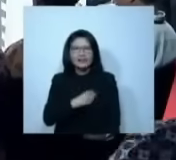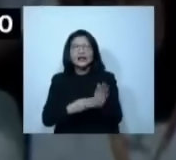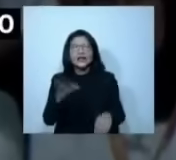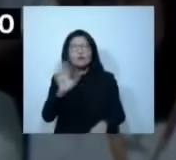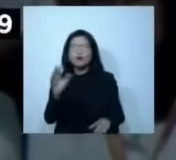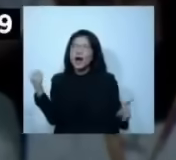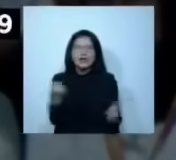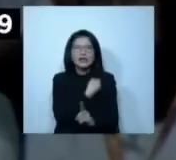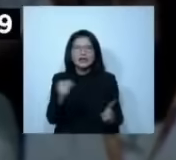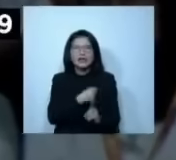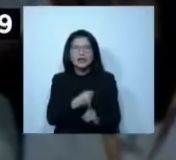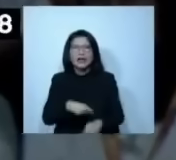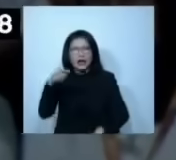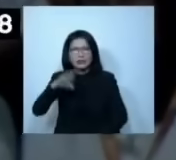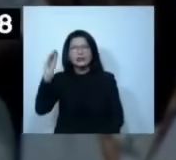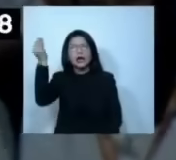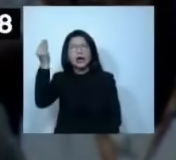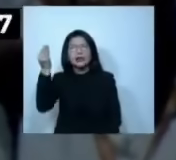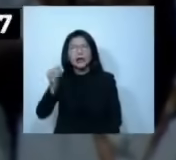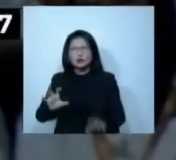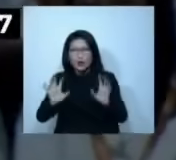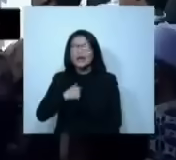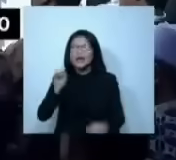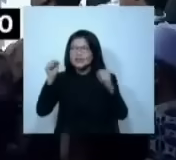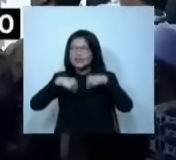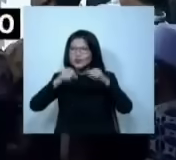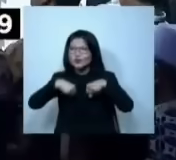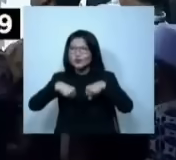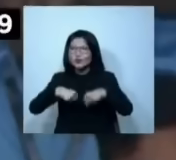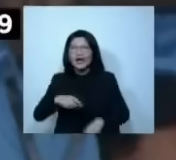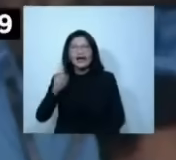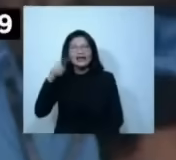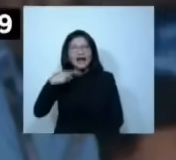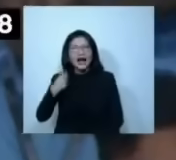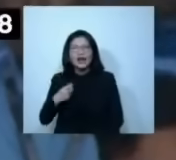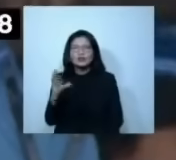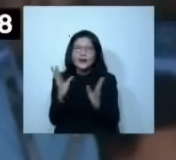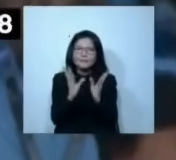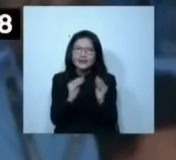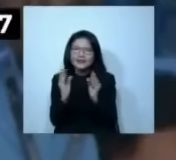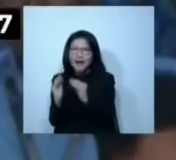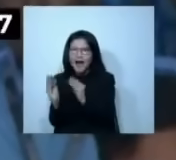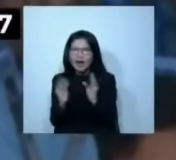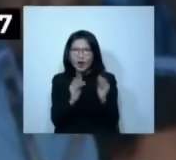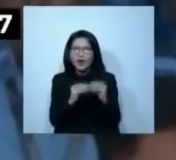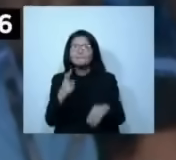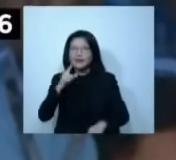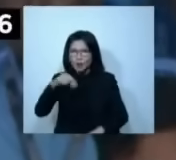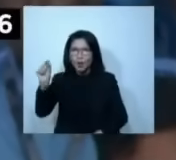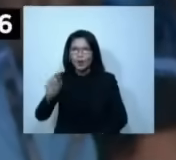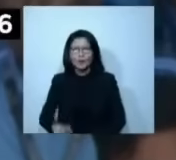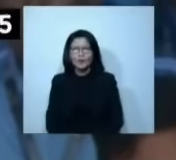politik atau political attachement political attachment itu dibagi dua ya ada identifikasi kepartaian ada yang berbasis sikap